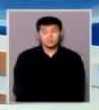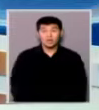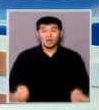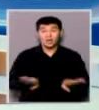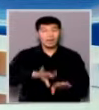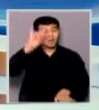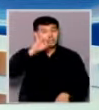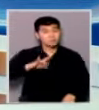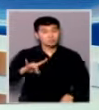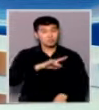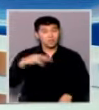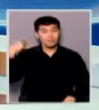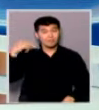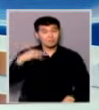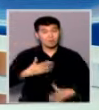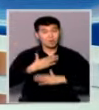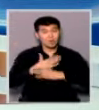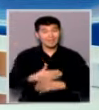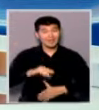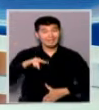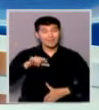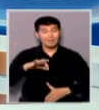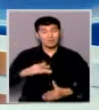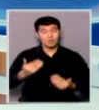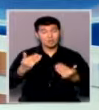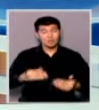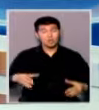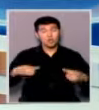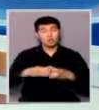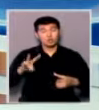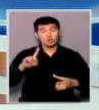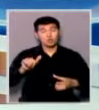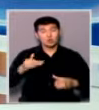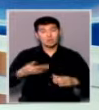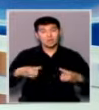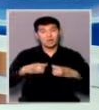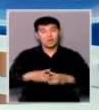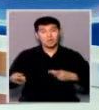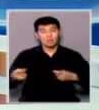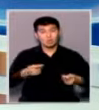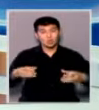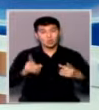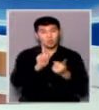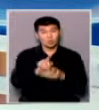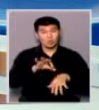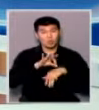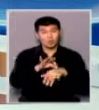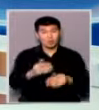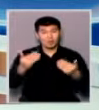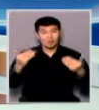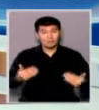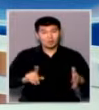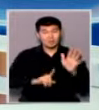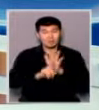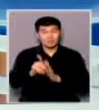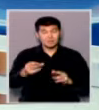Сондай-ақ Қазақстан Республикасының президентінің көмекшісі Тамара Дүйсенова Нұр Отан партиясының Атырау облысы бойынша филиалында кездесу өткізді. Шара